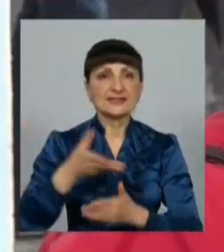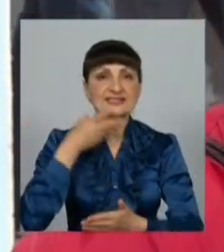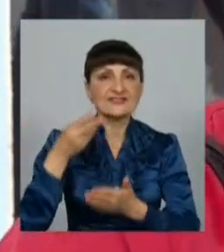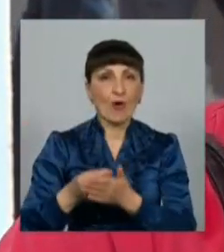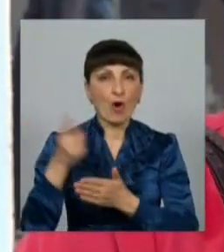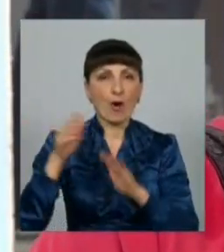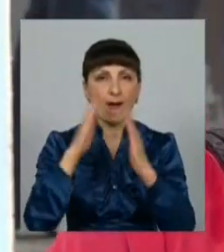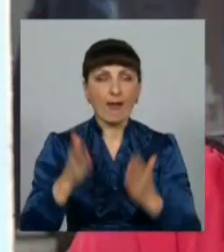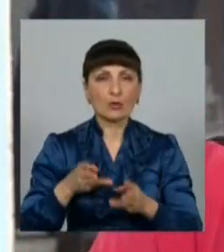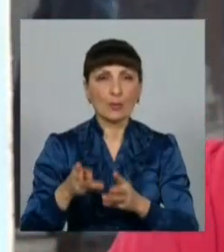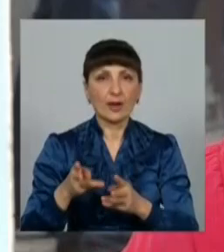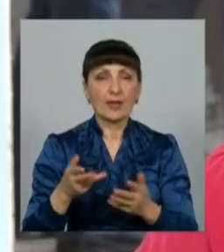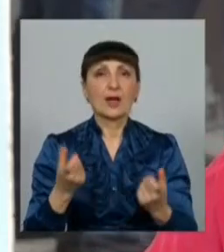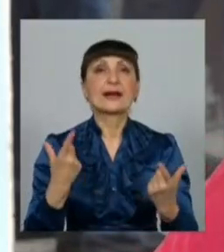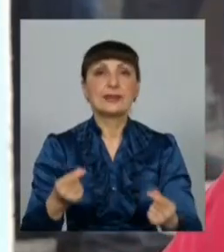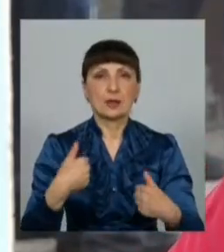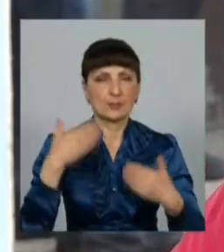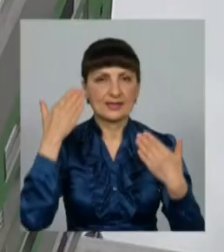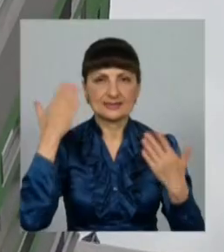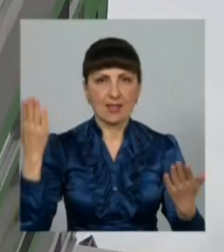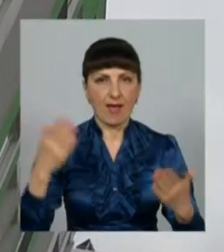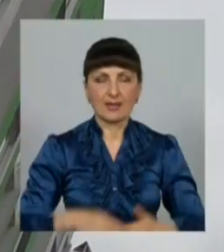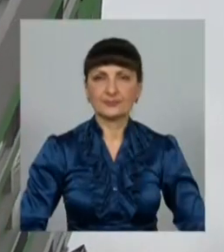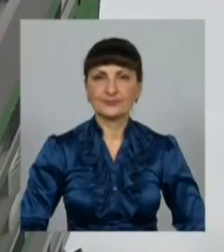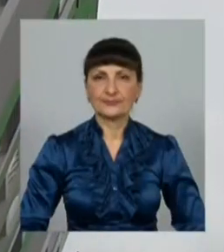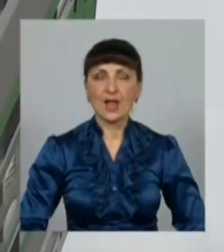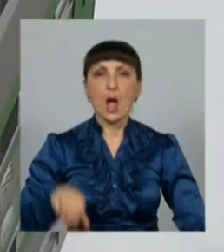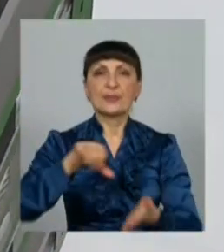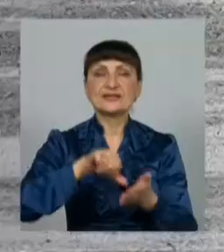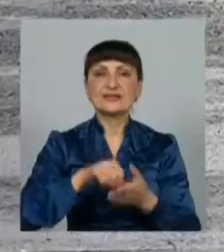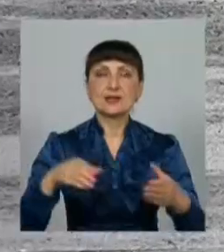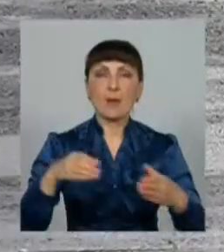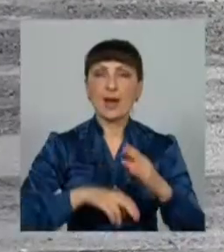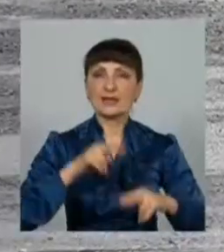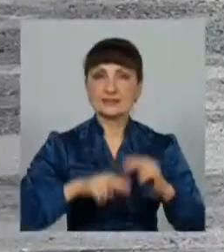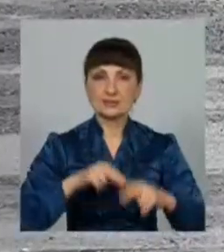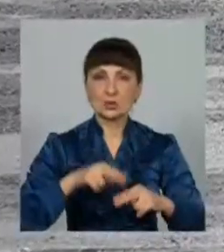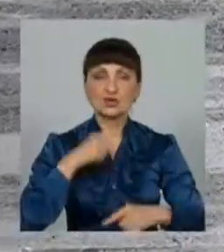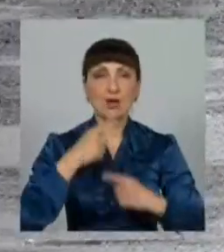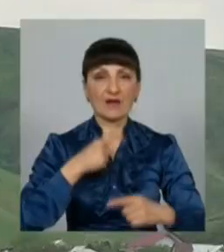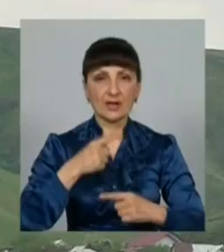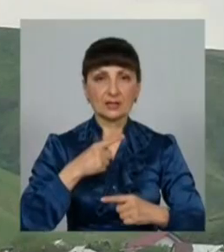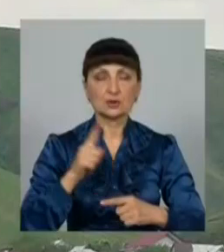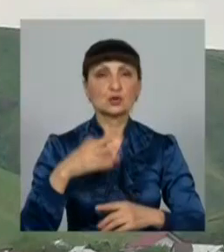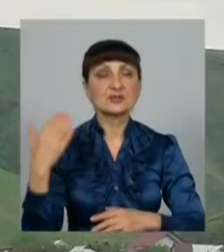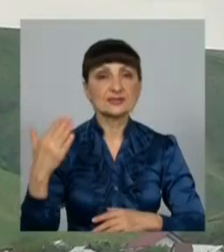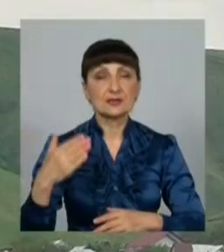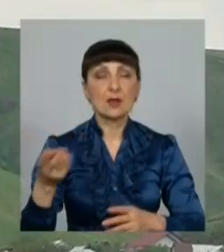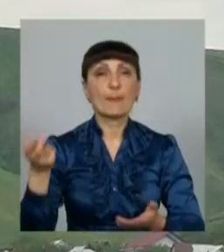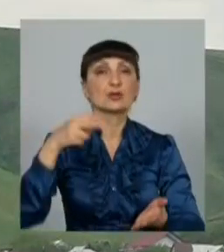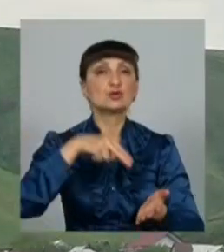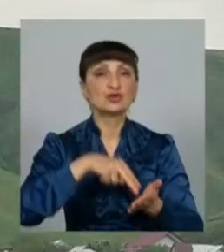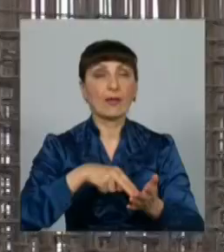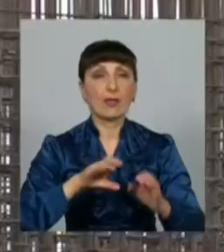здесь автономное отопление. Мы до сих пор не знаем. Между тем, представитель компании-застройщика подчеркивает, что с их стороны подключение